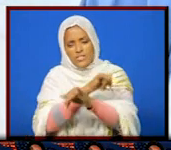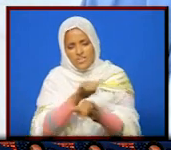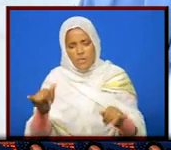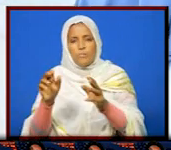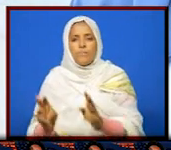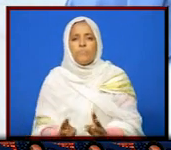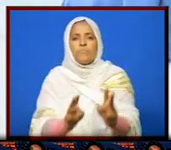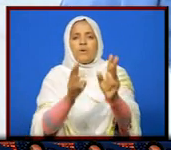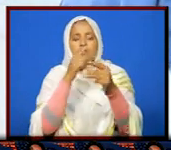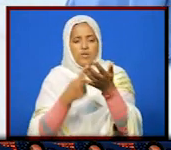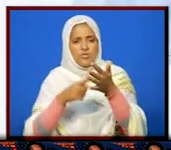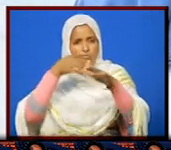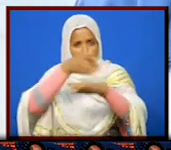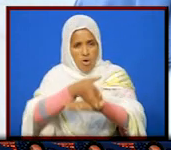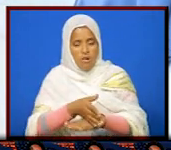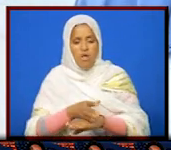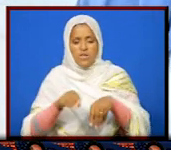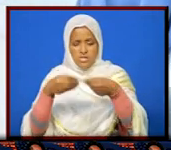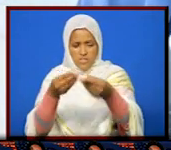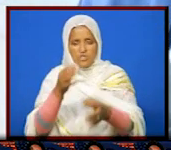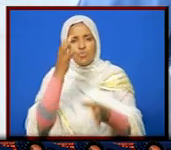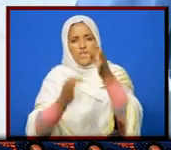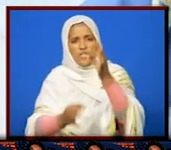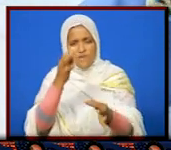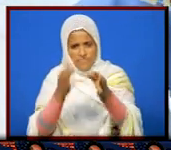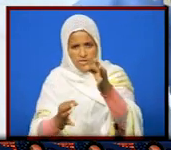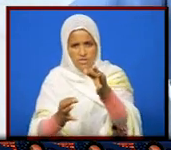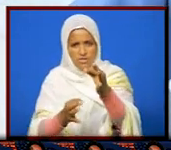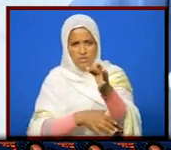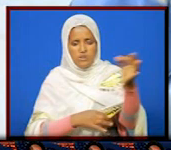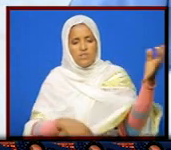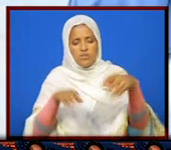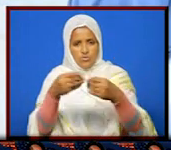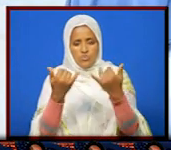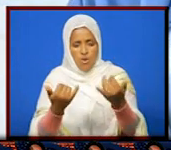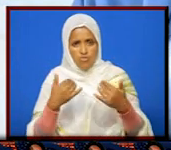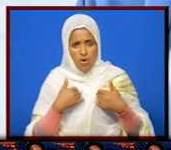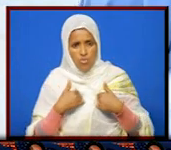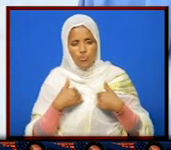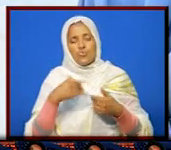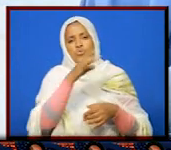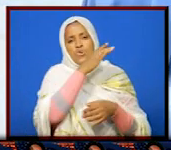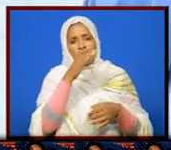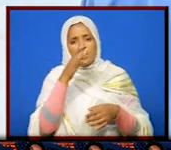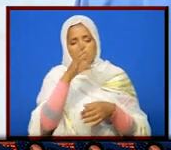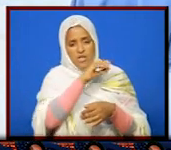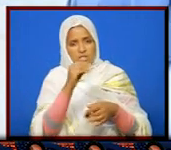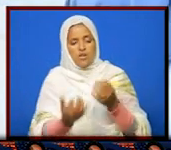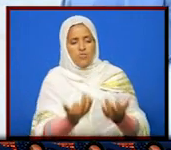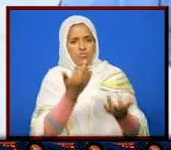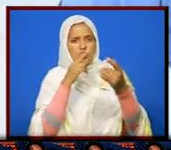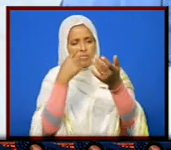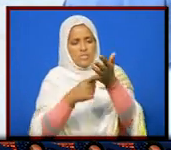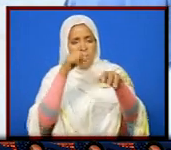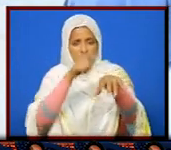የሚከናወነው በእንደዚህ አይነት መንገድ ነው። ከዚህ በኋላ የተሰጠውን የፍርድ እንትን ተሰጥቷል። አሁን ያሉ ገነትና